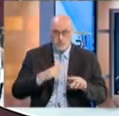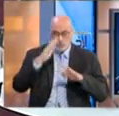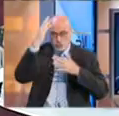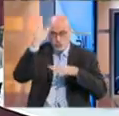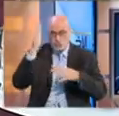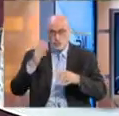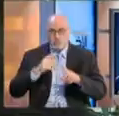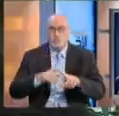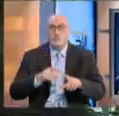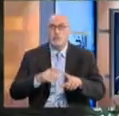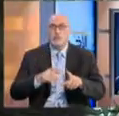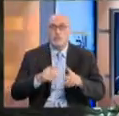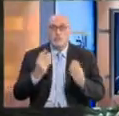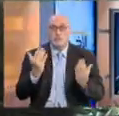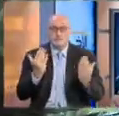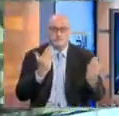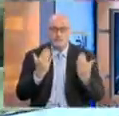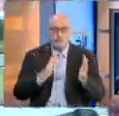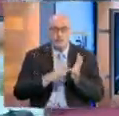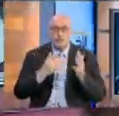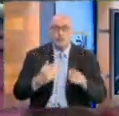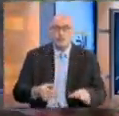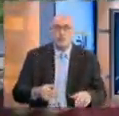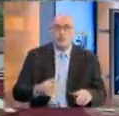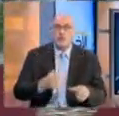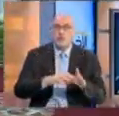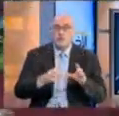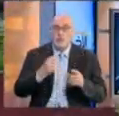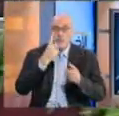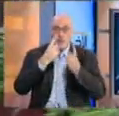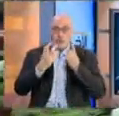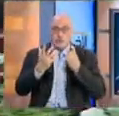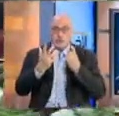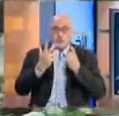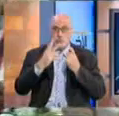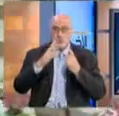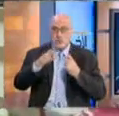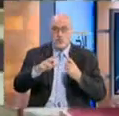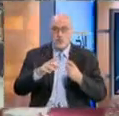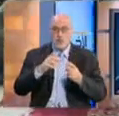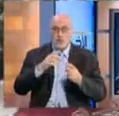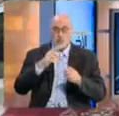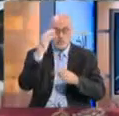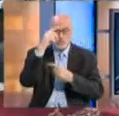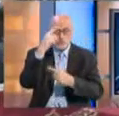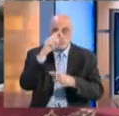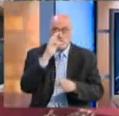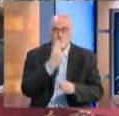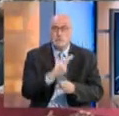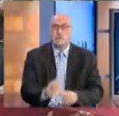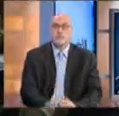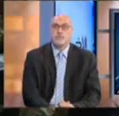على صوابية المقاربة المتبنات من قبل القيادة العليا تجاه آفة الإرهاب والمنظمات